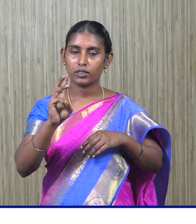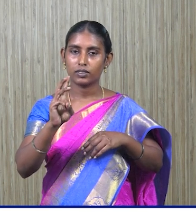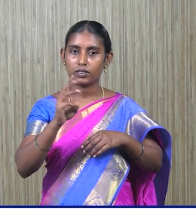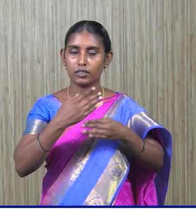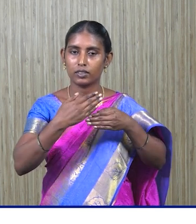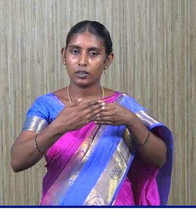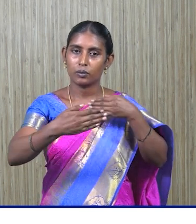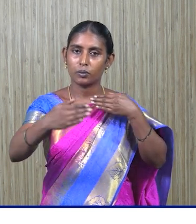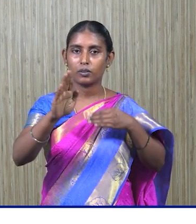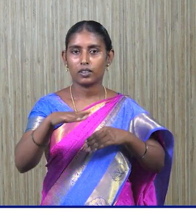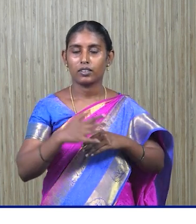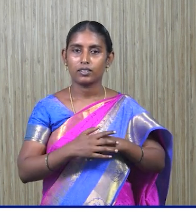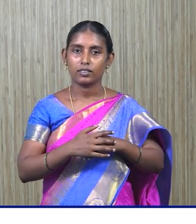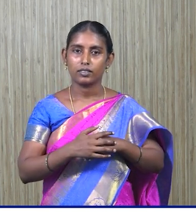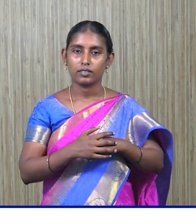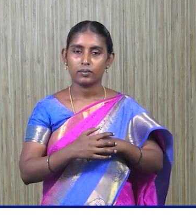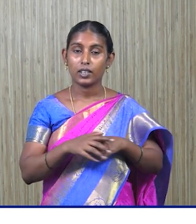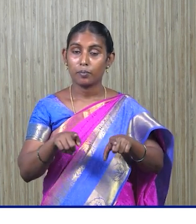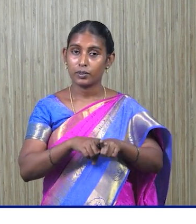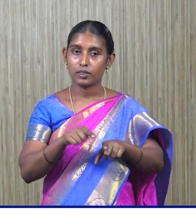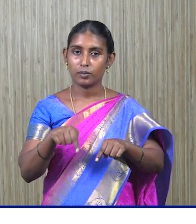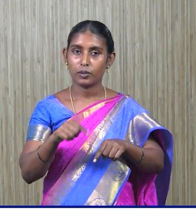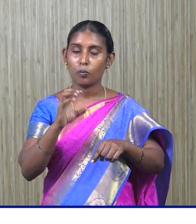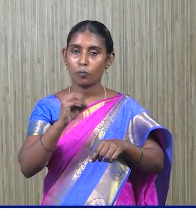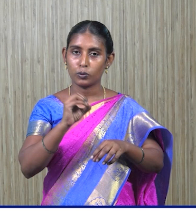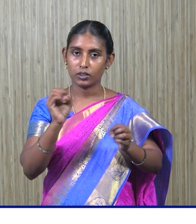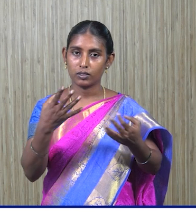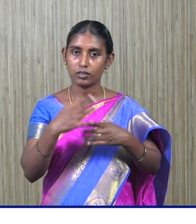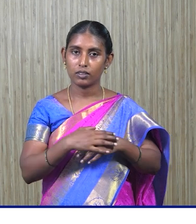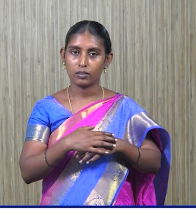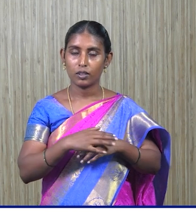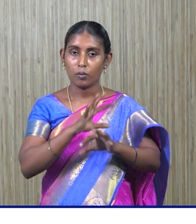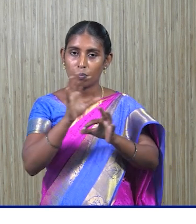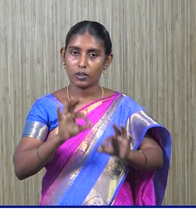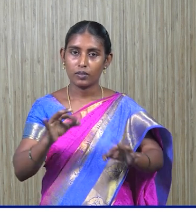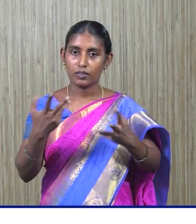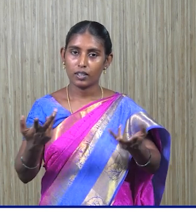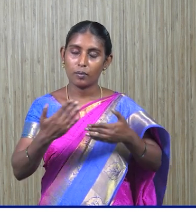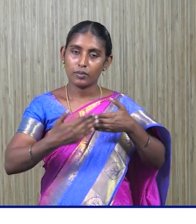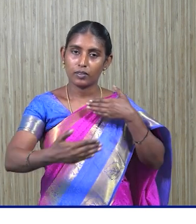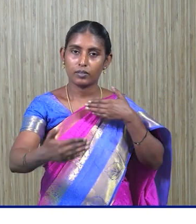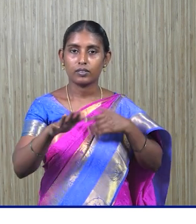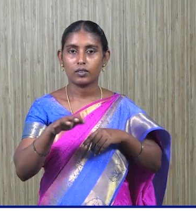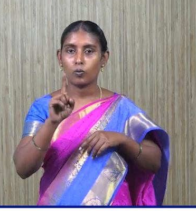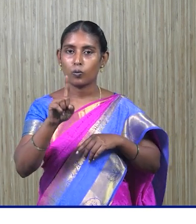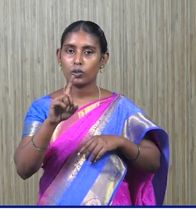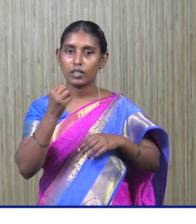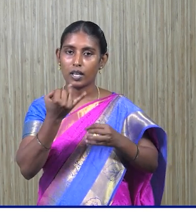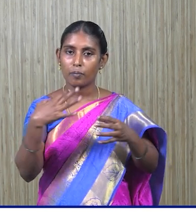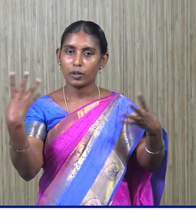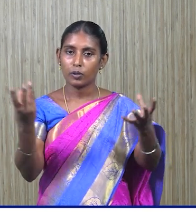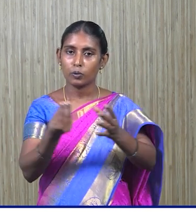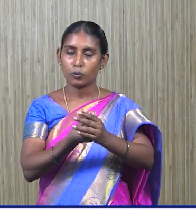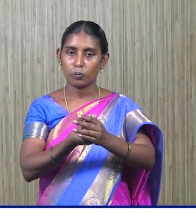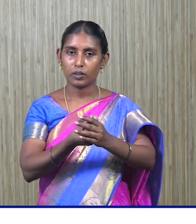என்று சென்று கொண்டே இருக்கின்றது. அப்போது பூஜ்ஜியத்தில் தொடங்கி முடிவில்லாமல் சென்று கொண்டிருக்கும் ஒரு எண்களின் தொகுப்பை தான்